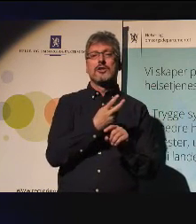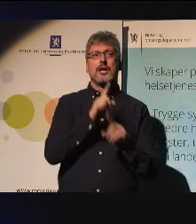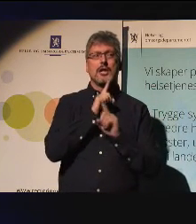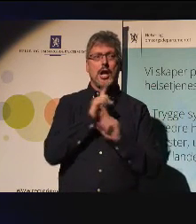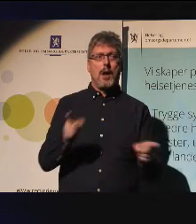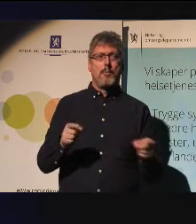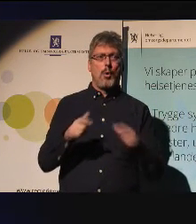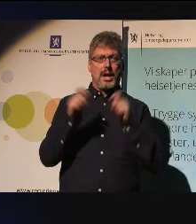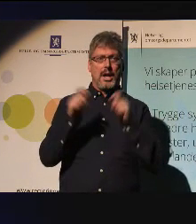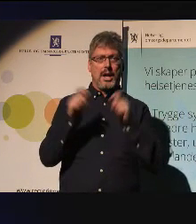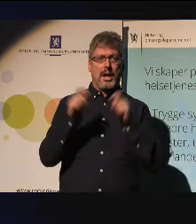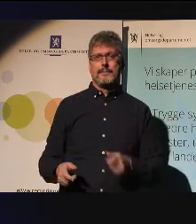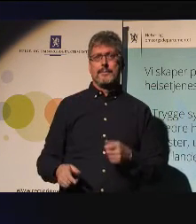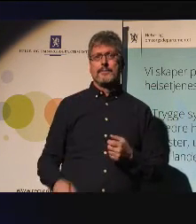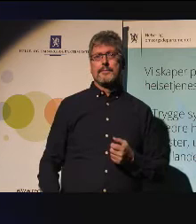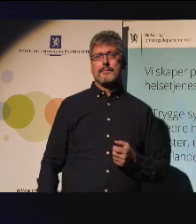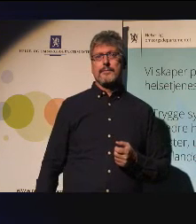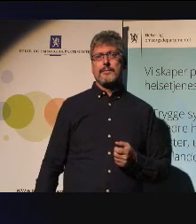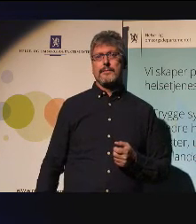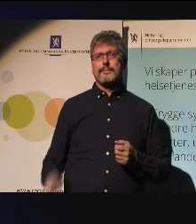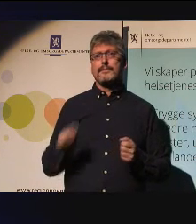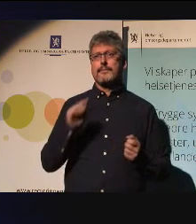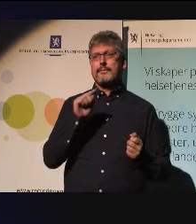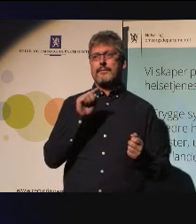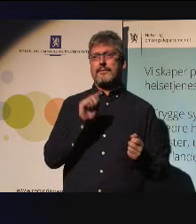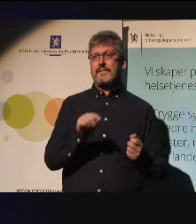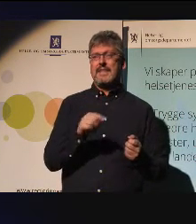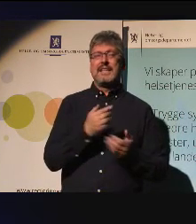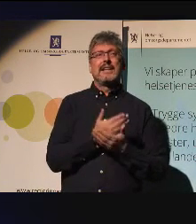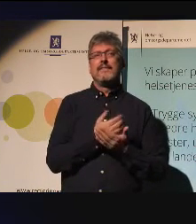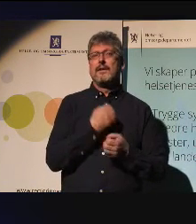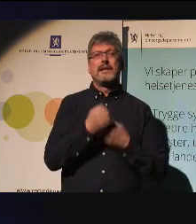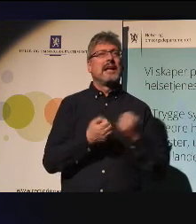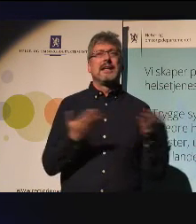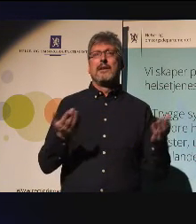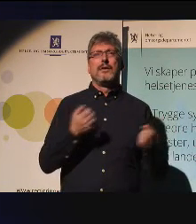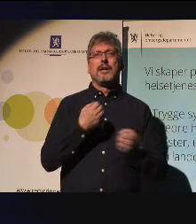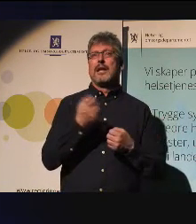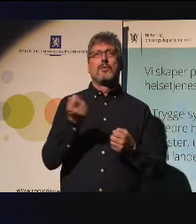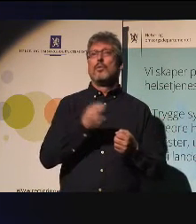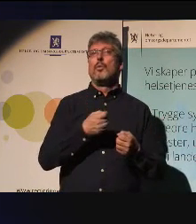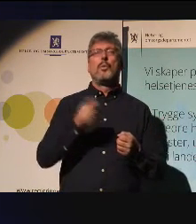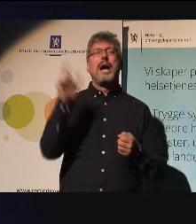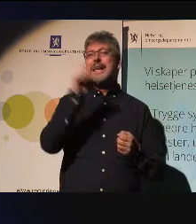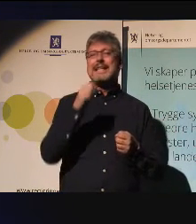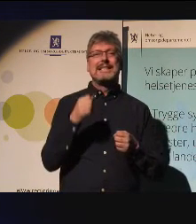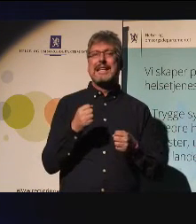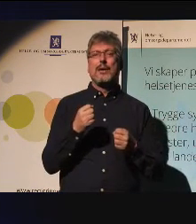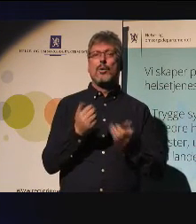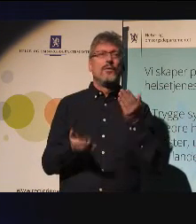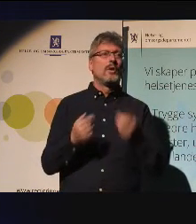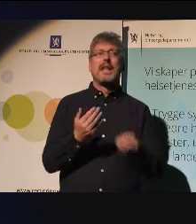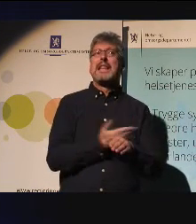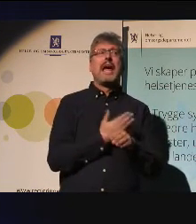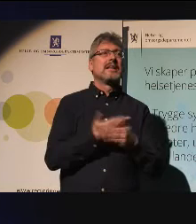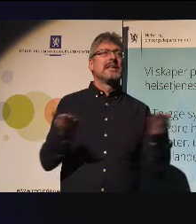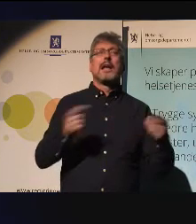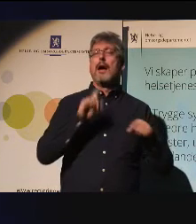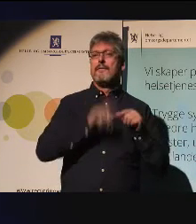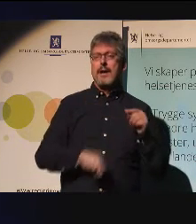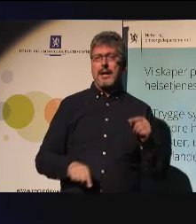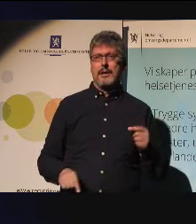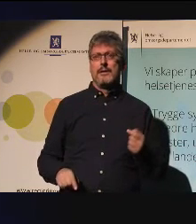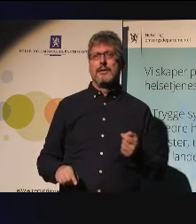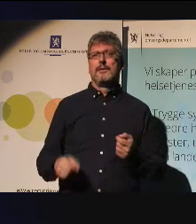helsetilsynet. Det gjøres ikke nok risikovurderinger. Det læres ikke nok av feil. Og